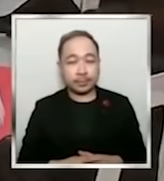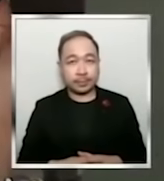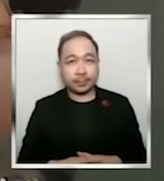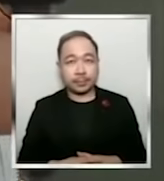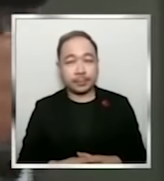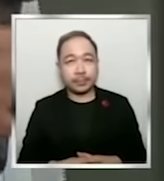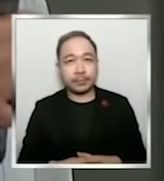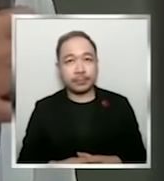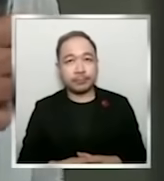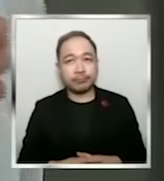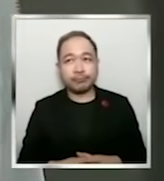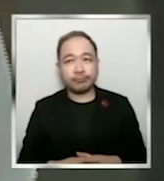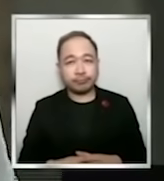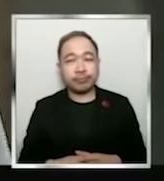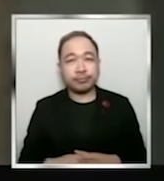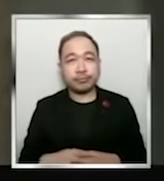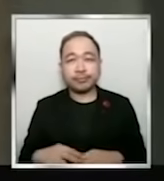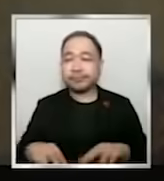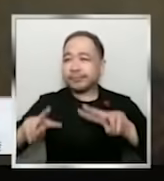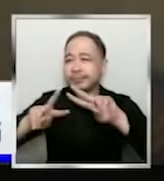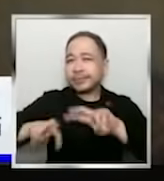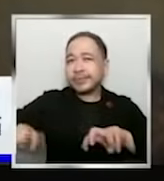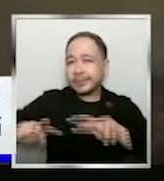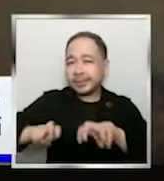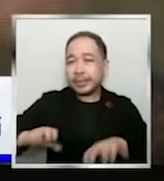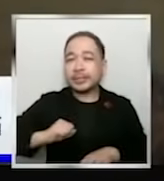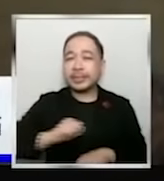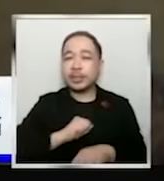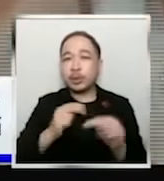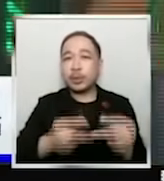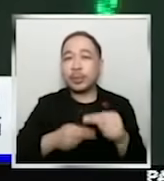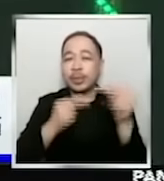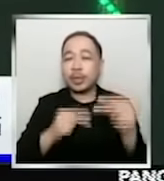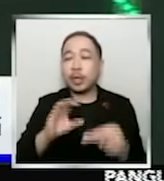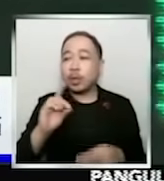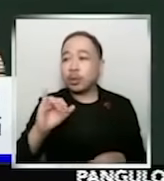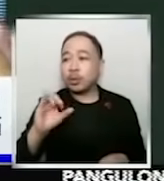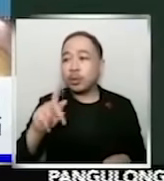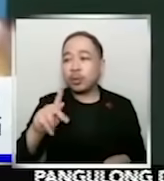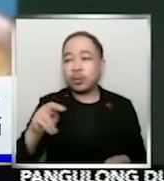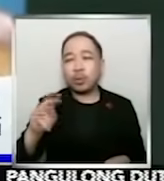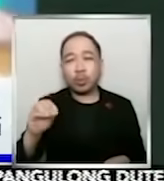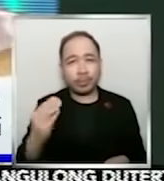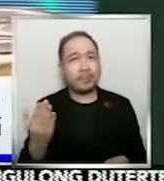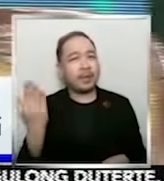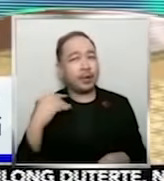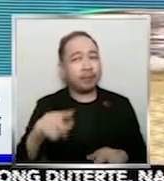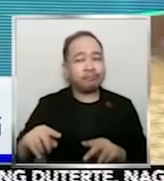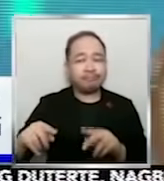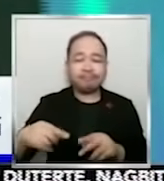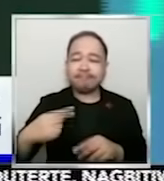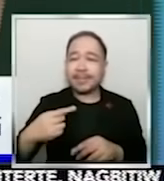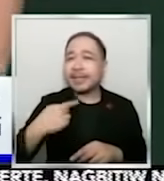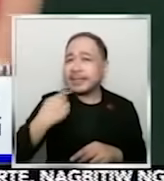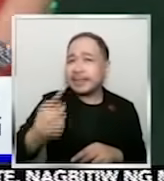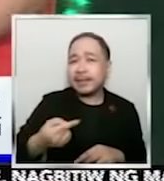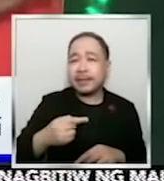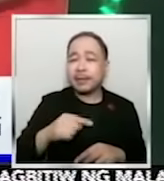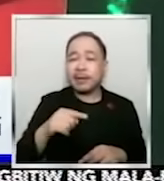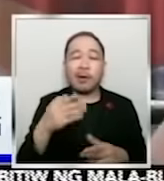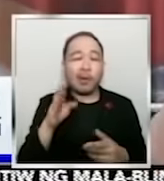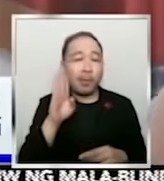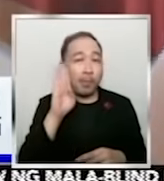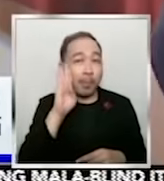Binatikos ni senatorial aspirant Attorney Shell Jokno ang sinabi ni dating Senador Bongbong Marcos na maaaring patawan ng death penalty ang